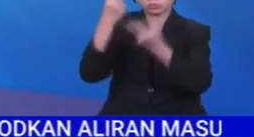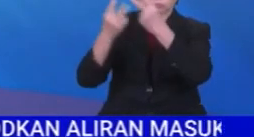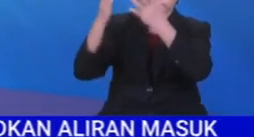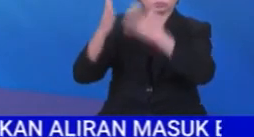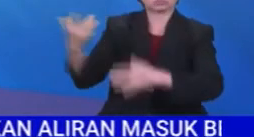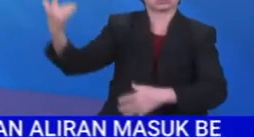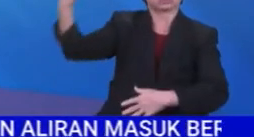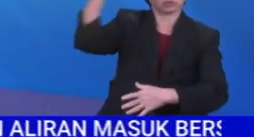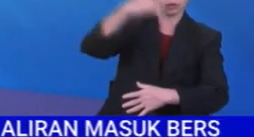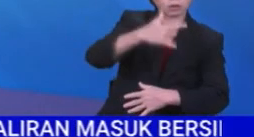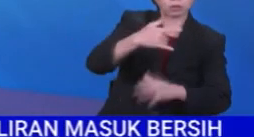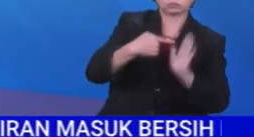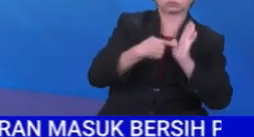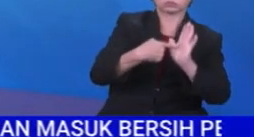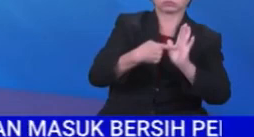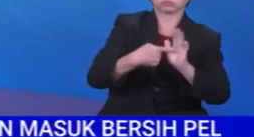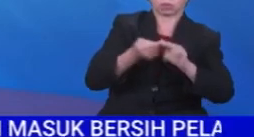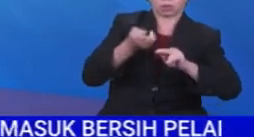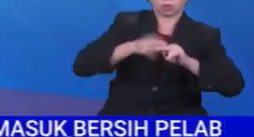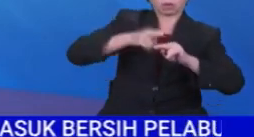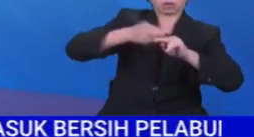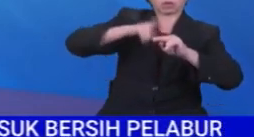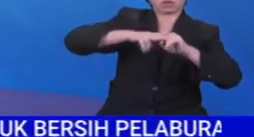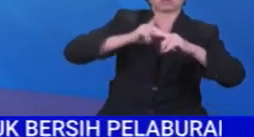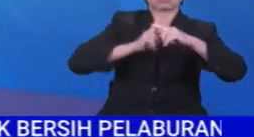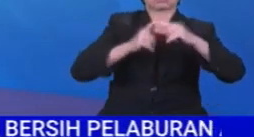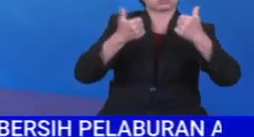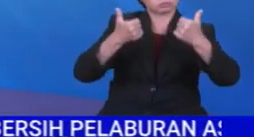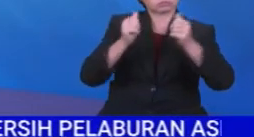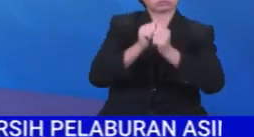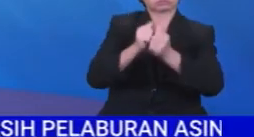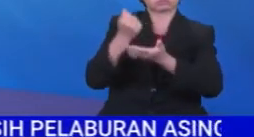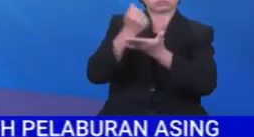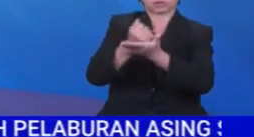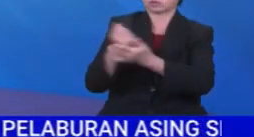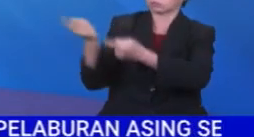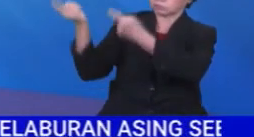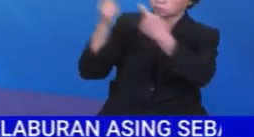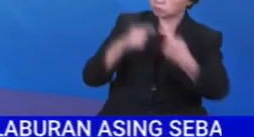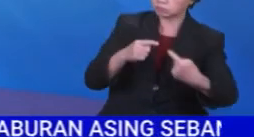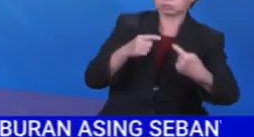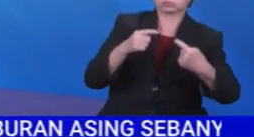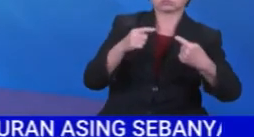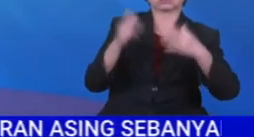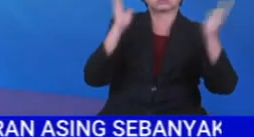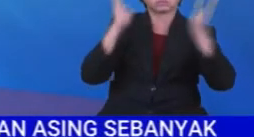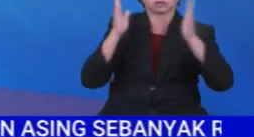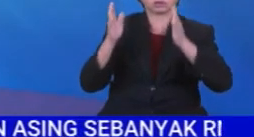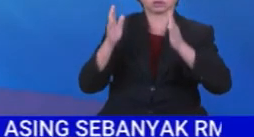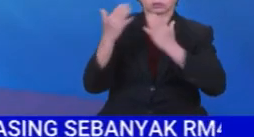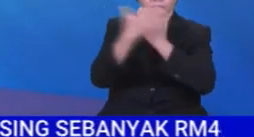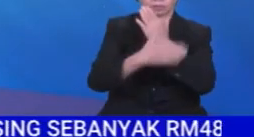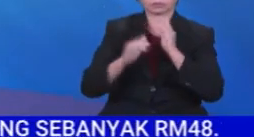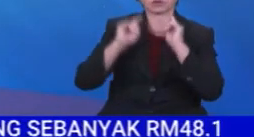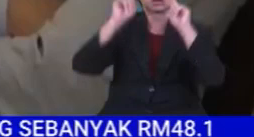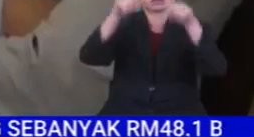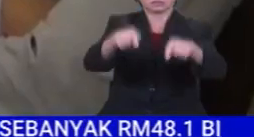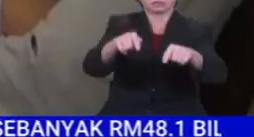pelancong asing yang menunjukkan peningkatan positif dibantu kehadiran pelancong tempat aniang